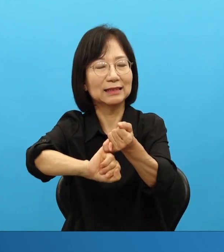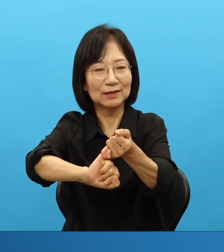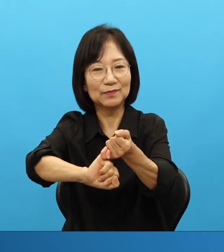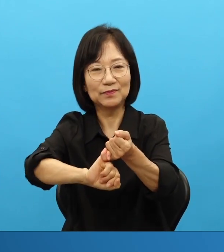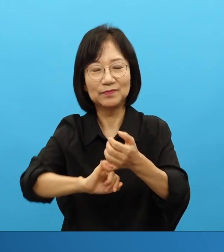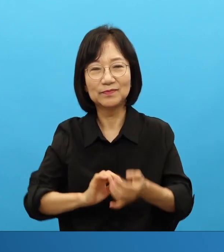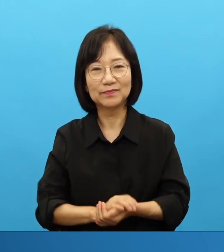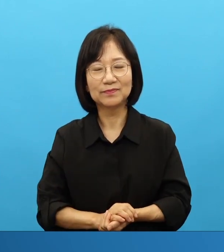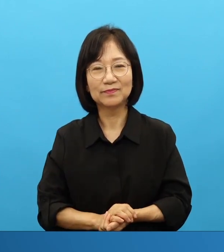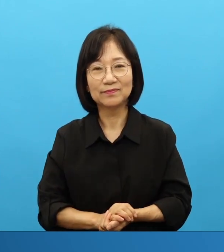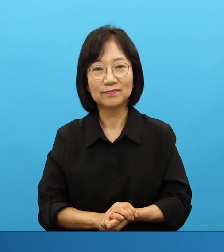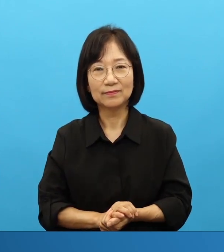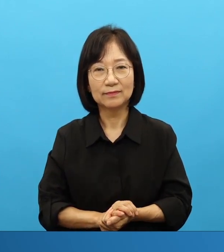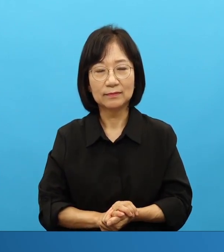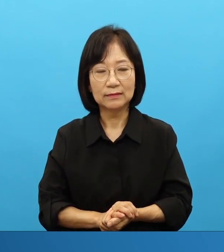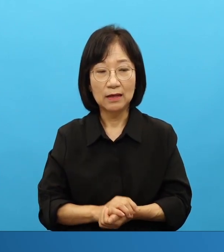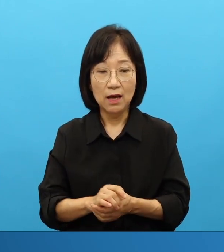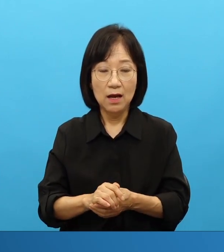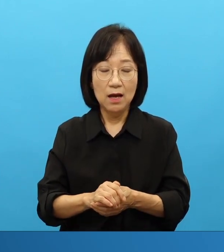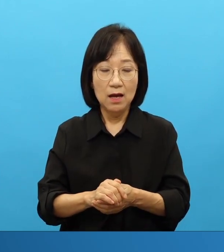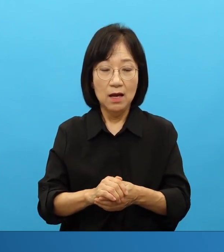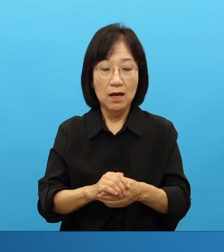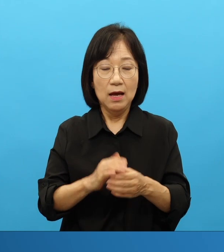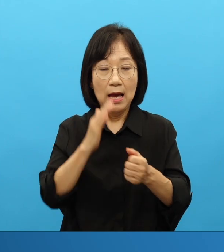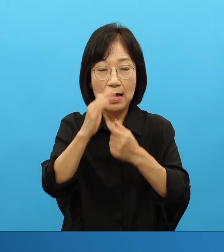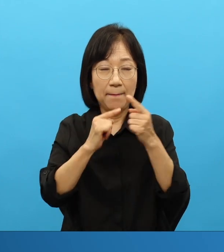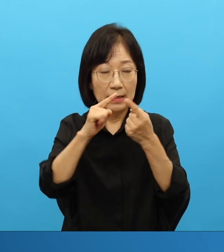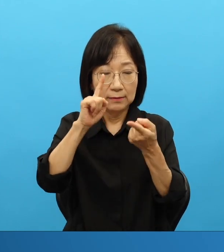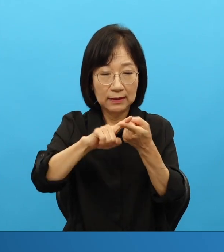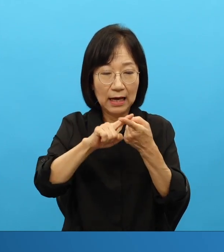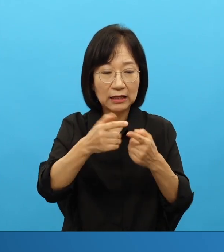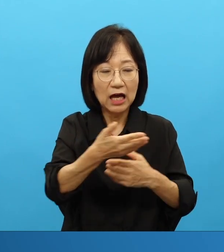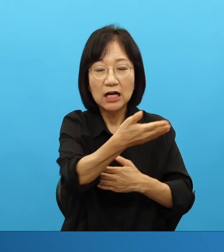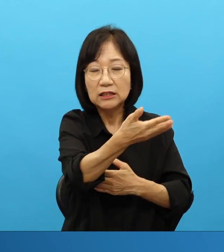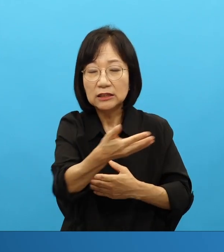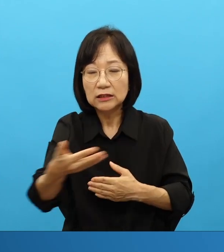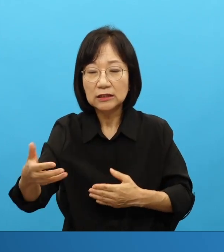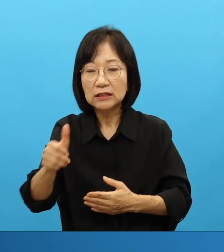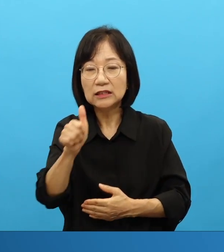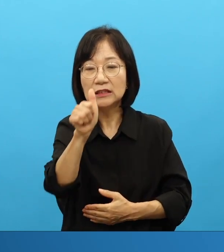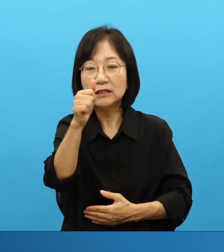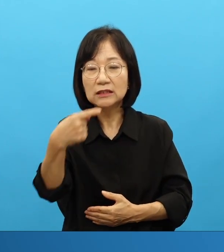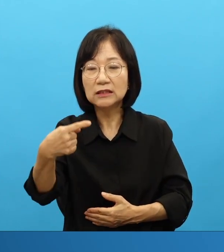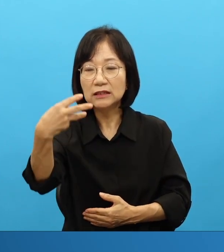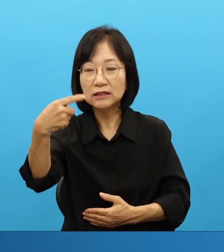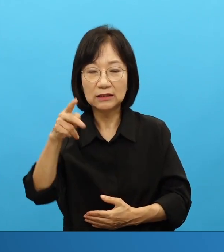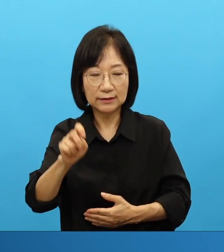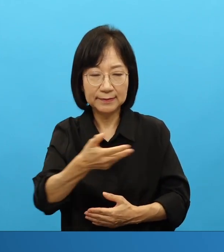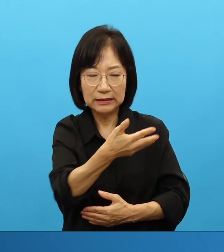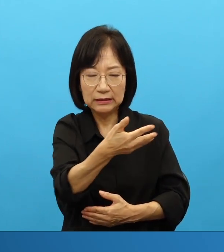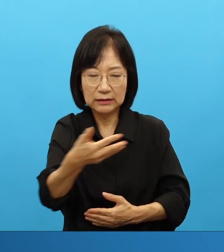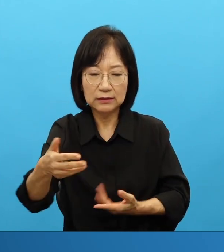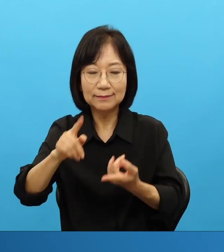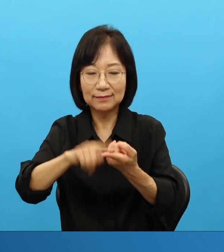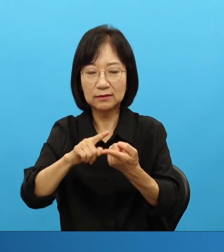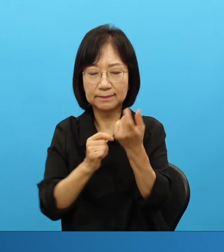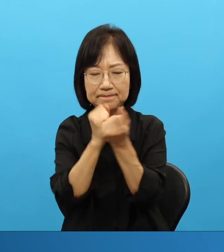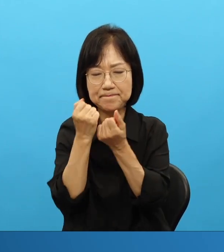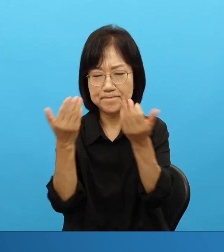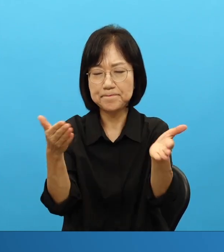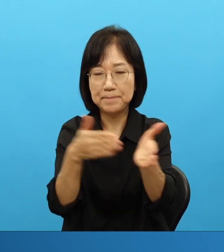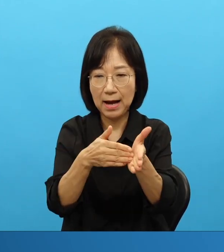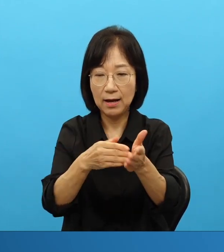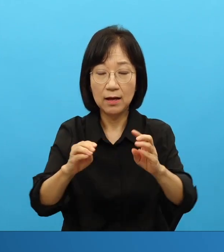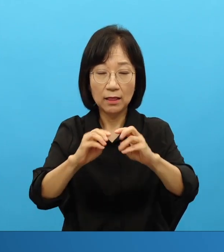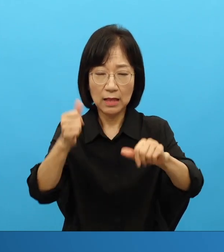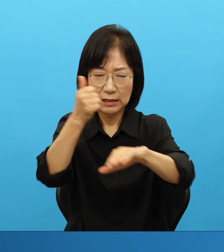earth. 그 모든 흐름을 다 얘기했어요. He spoke about all those streams 땅 끝까지 to the end of the earth. 평생의 답을 줬어요.